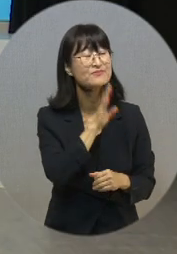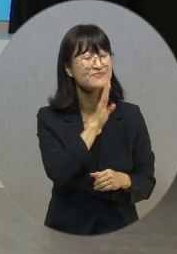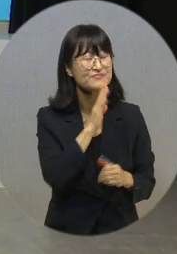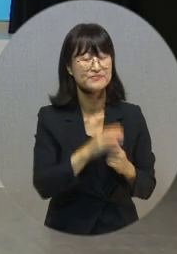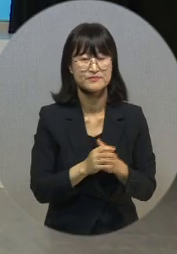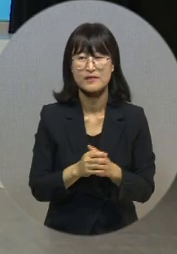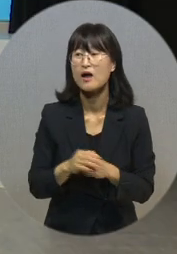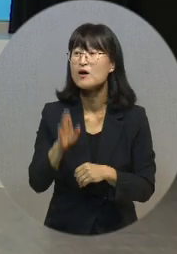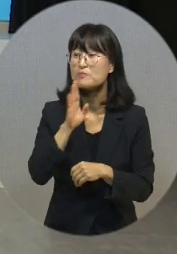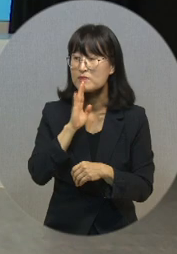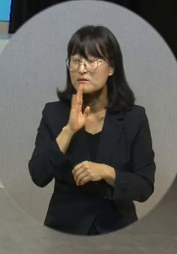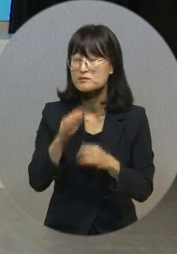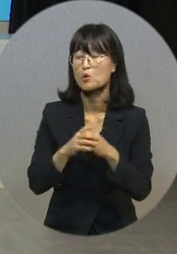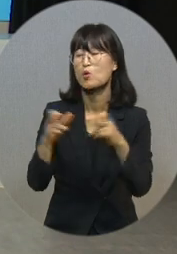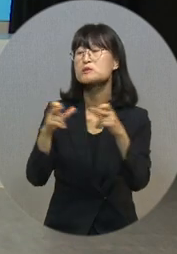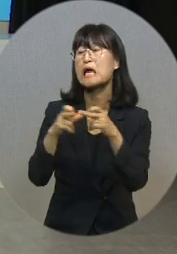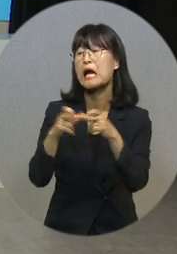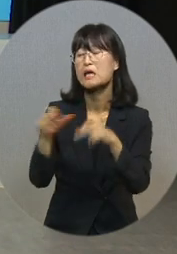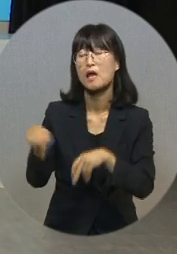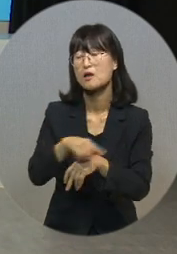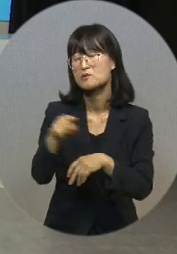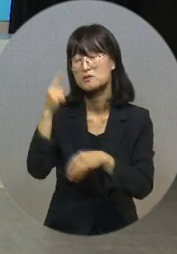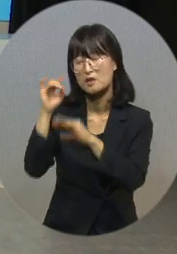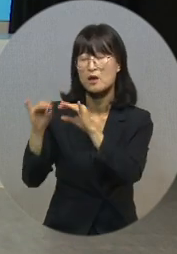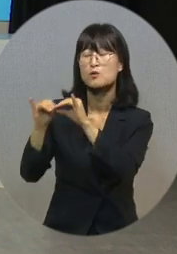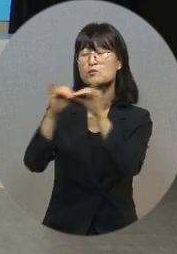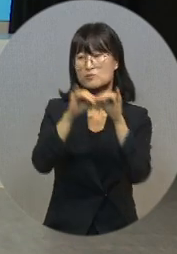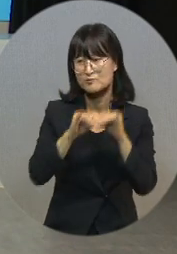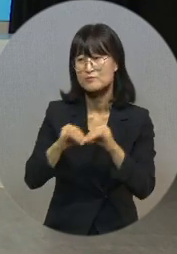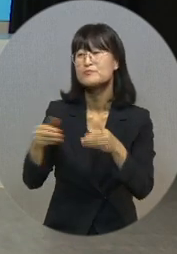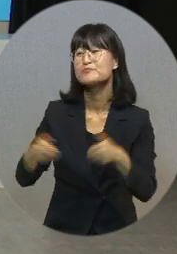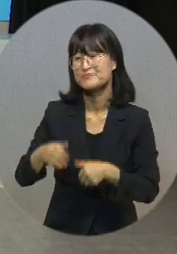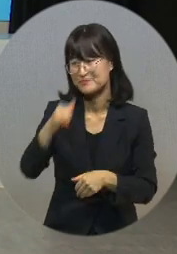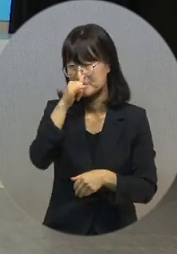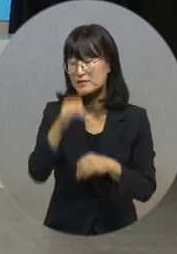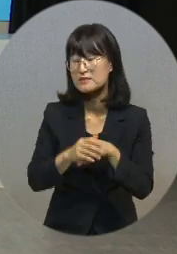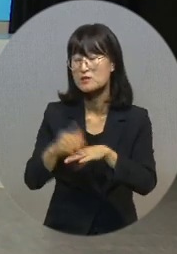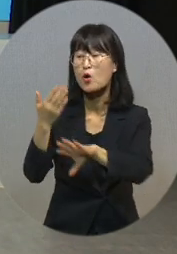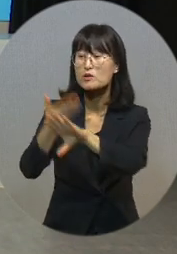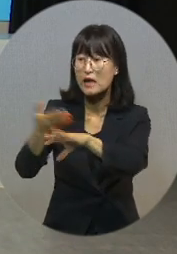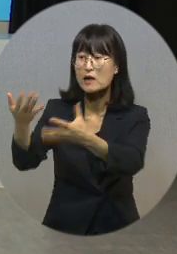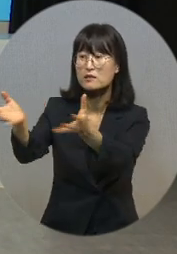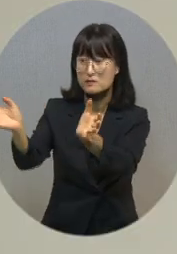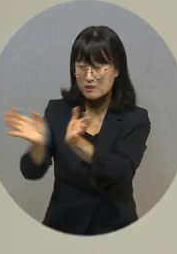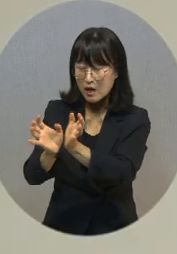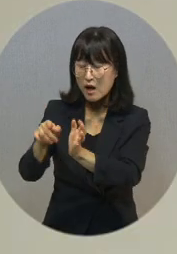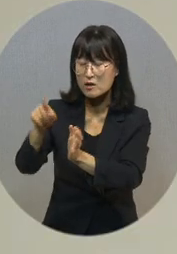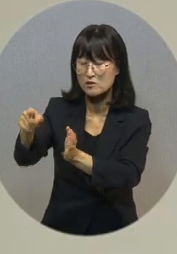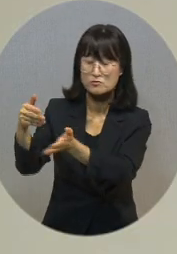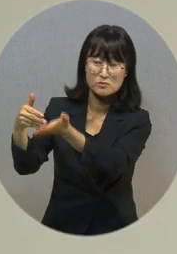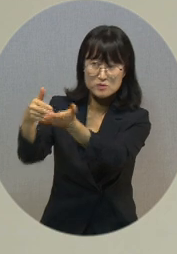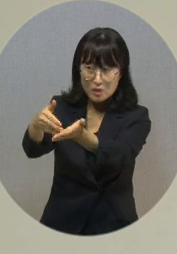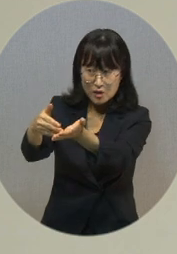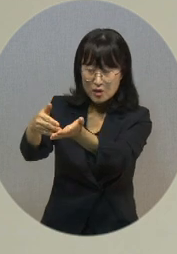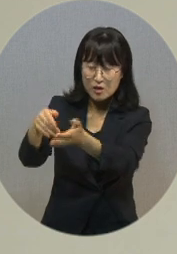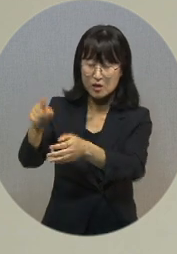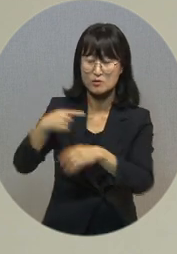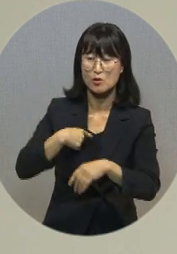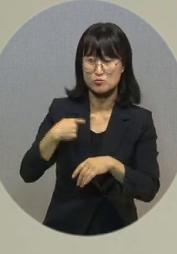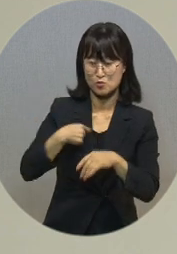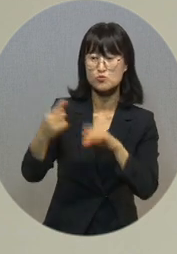그래서 타당 의원님께서 발의하신 법안을 같이 공동 발의하고 있습니다. 지금 말씀을